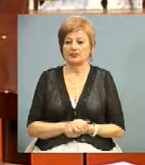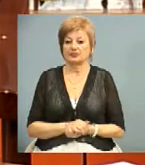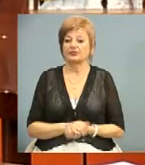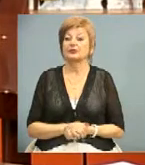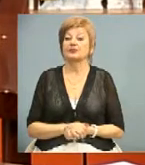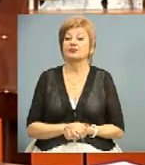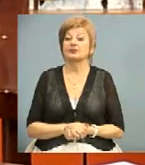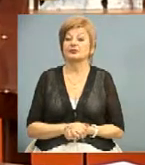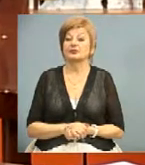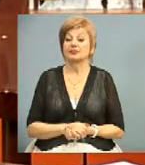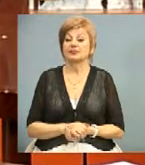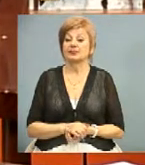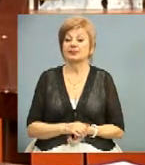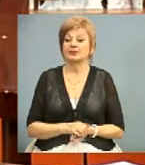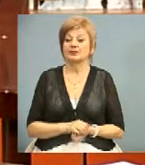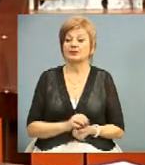зараз?